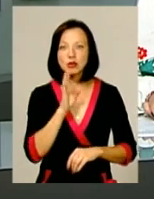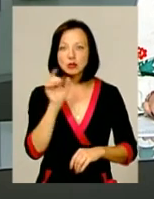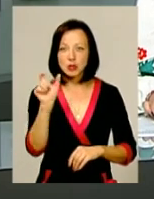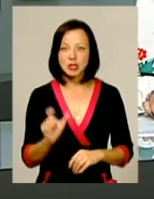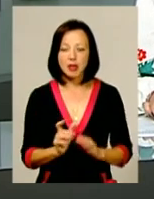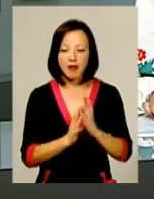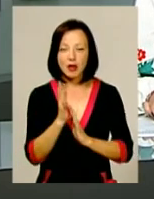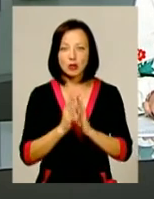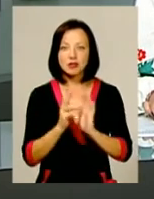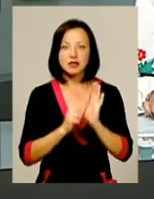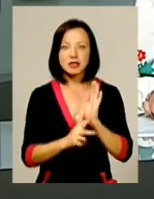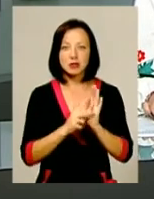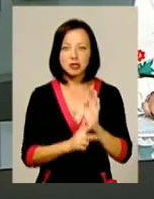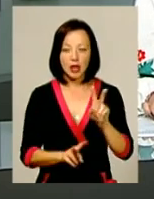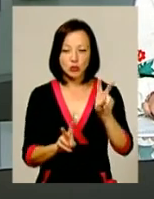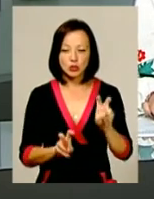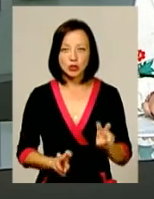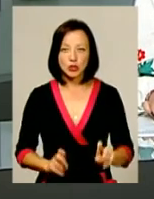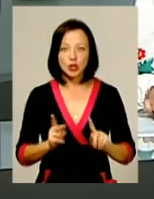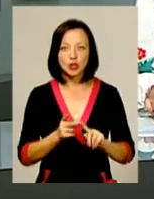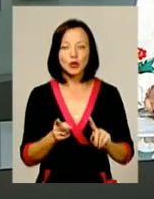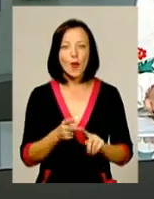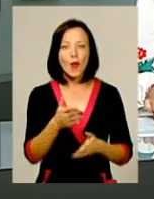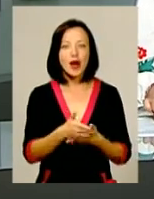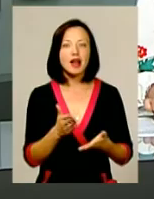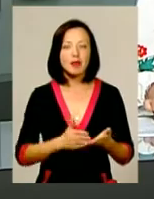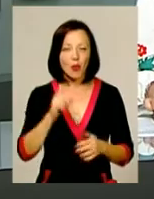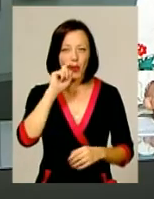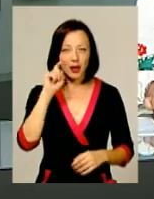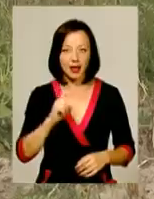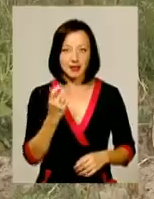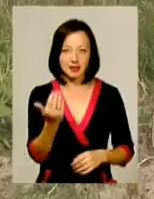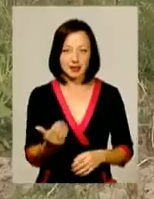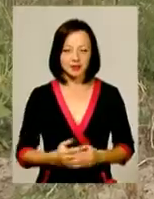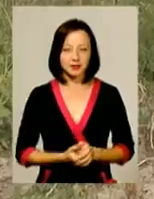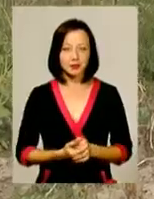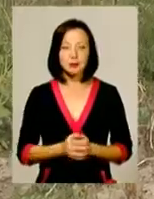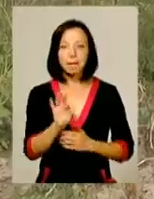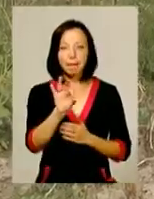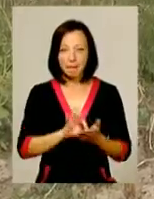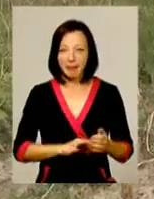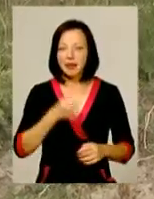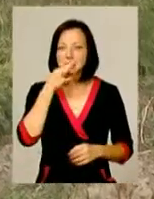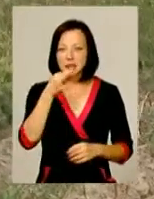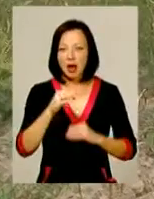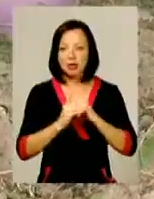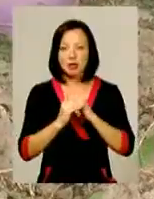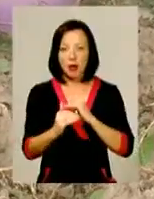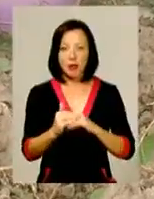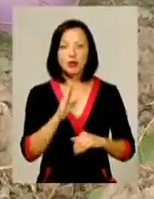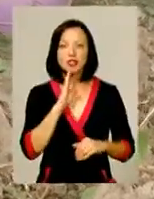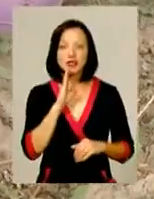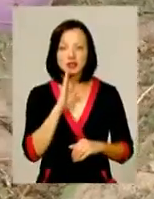вирощує майже 80 сортів другого хліба українців. Одразу скажемо, на полі Валентини Мордики